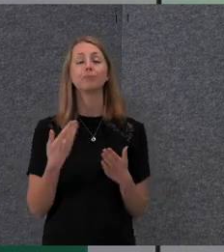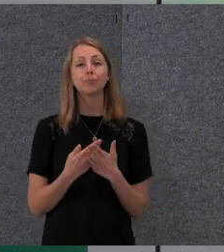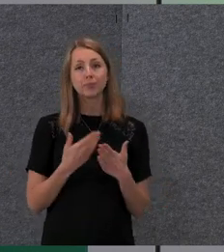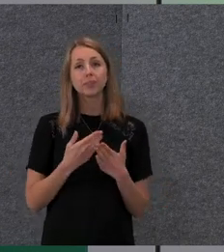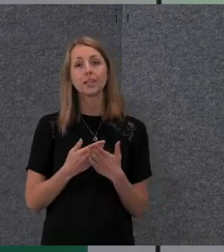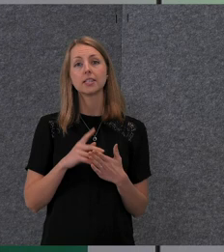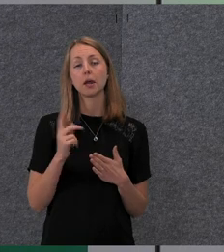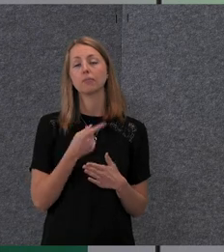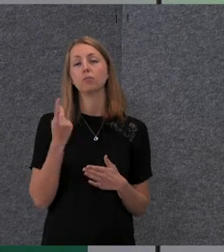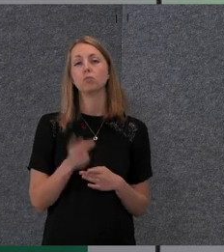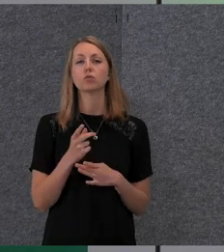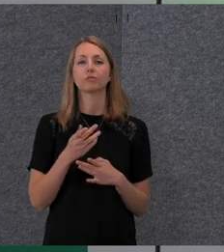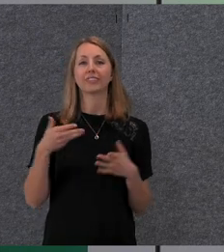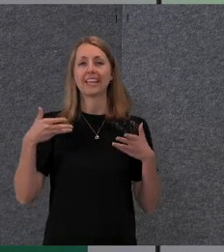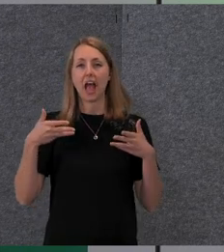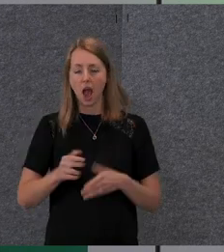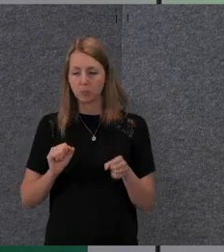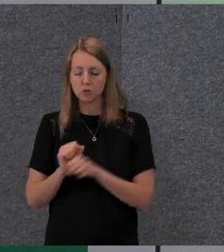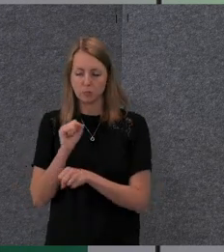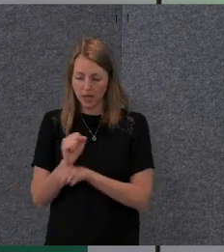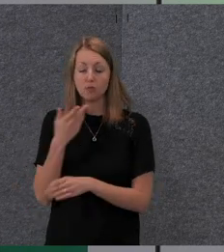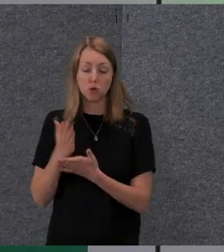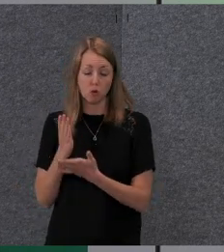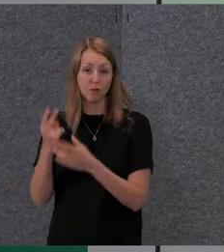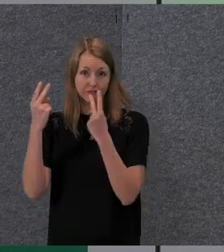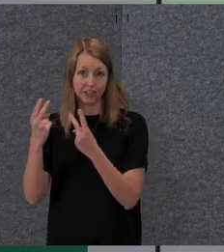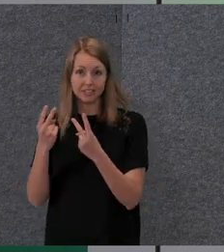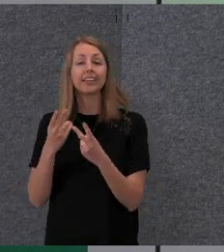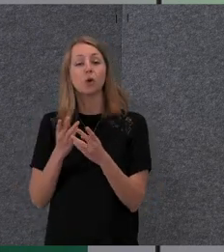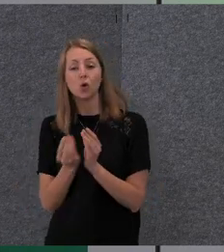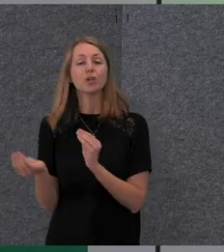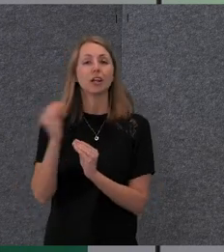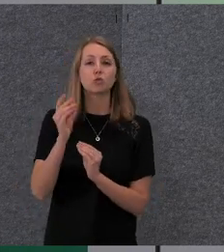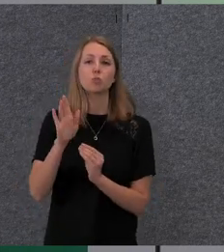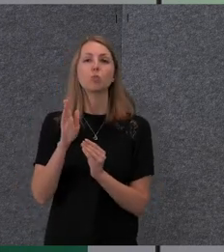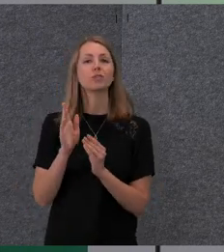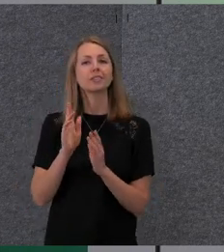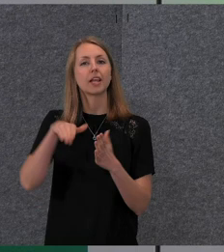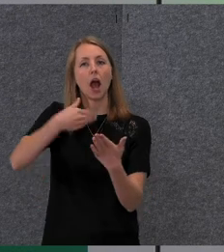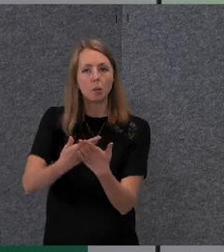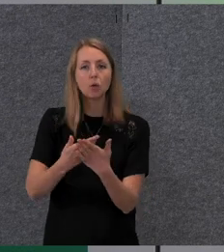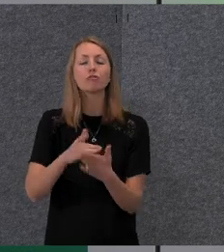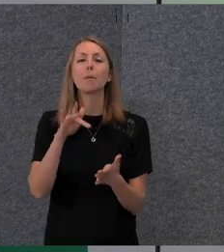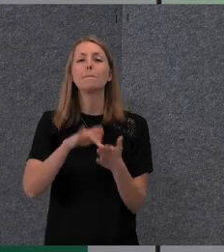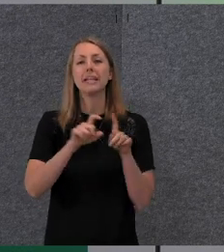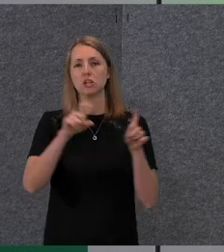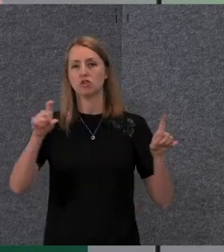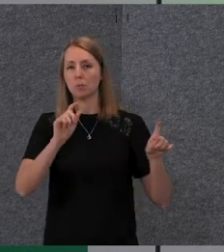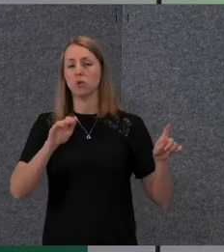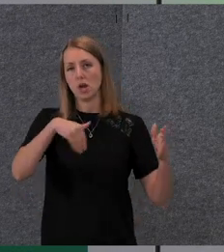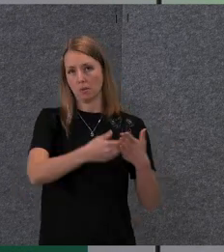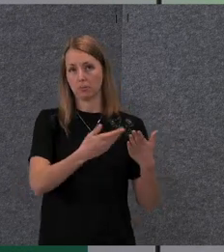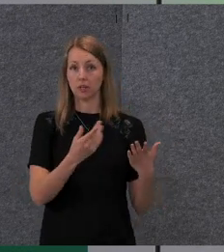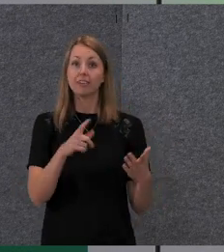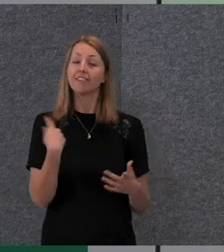müssen wir über die wirksame Armutsbekämpfung hinaus ein soziales Angebot für die Mittelschicht vertreten. Wir müssen